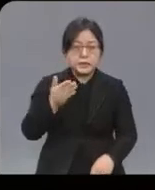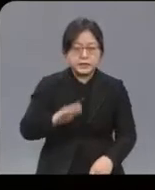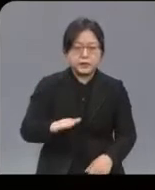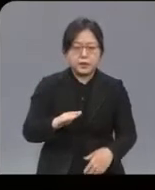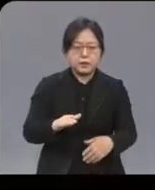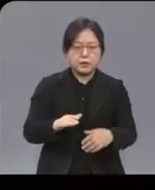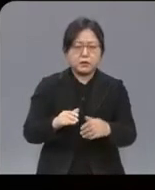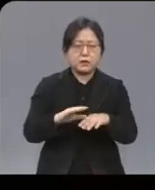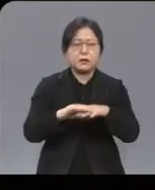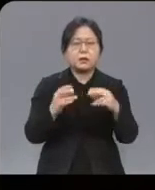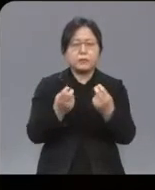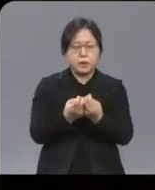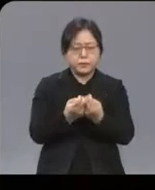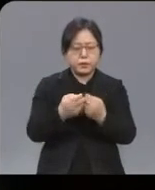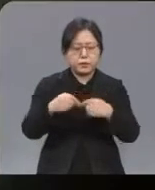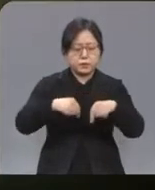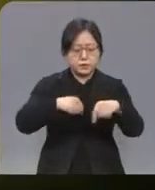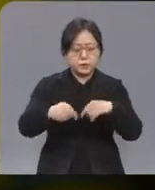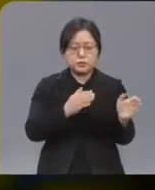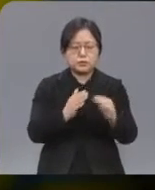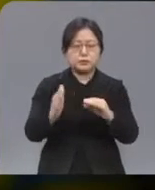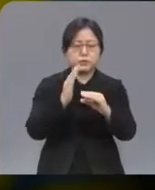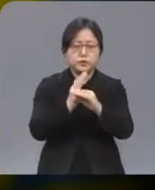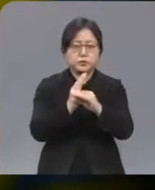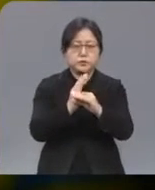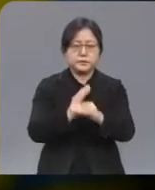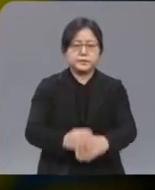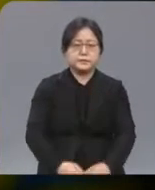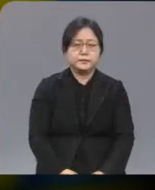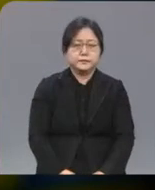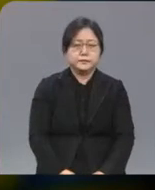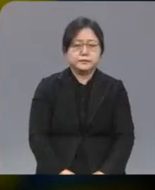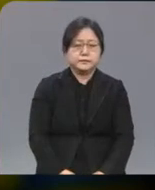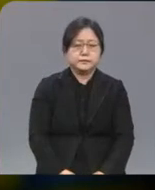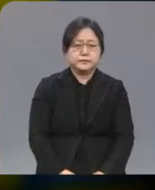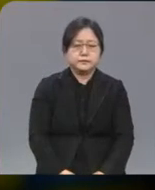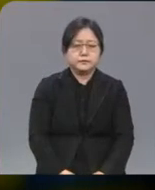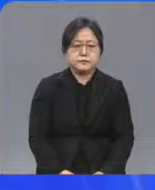감염병 대책은 여전히 준비 중입니다. KBS 뉴스 양창입니다.